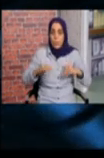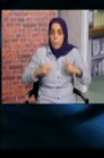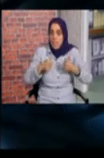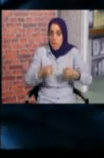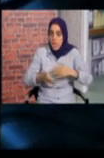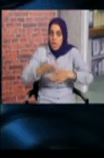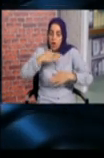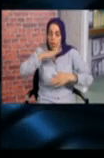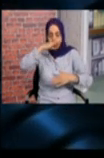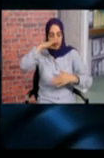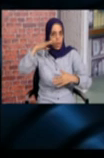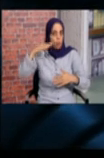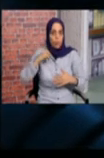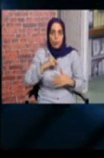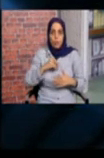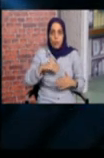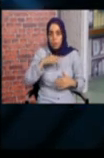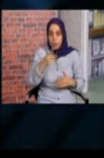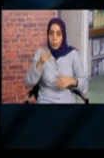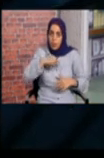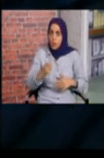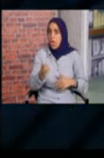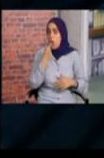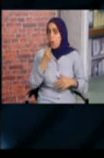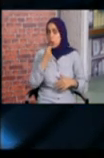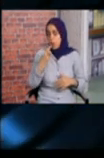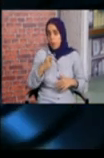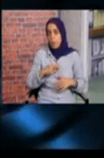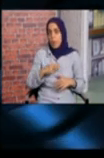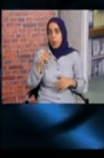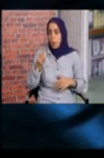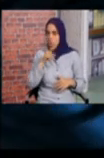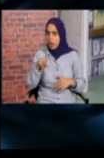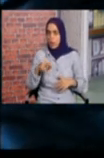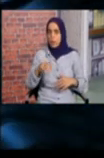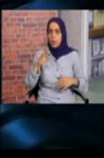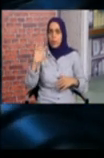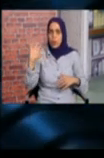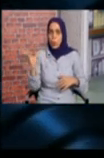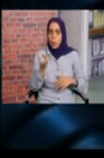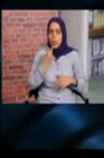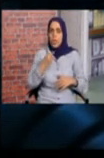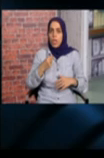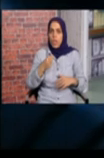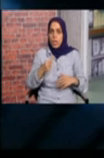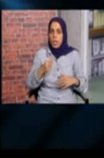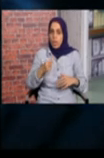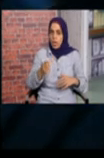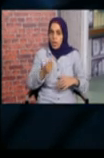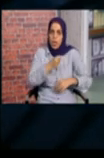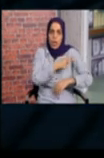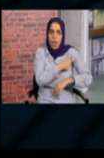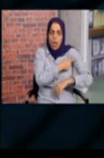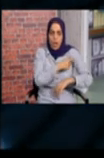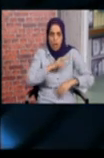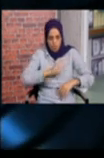بيليه الهيروين. بيليه ترامادول. بيليهم المخدرات التخليقيه اللي بدات تظهر شويه